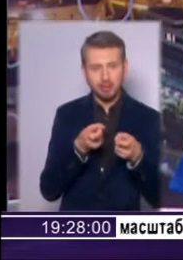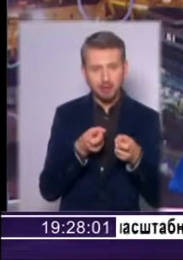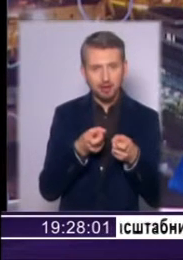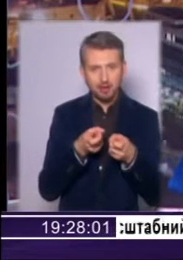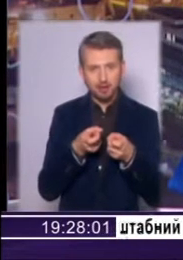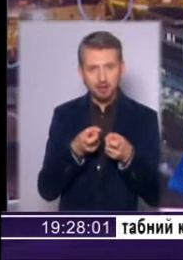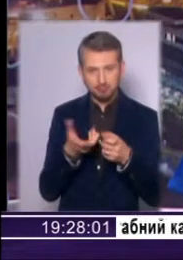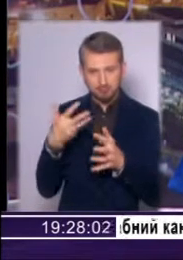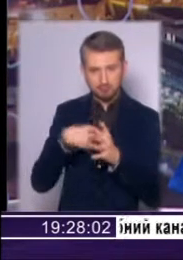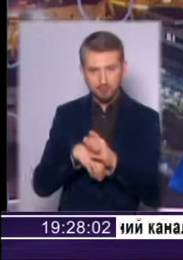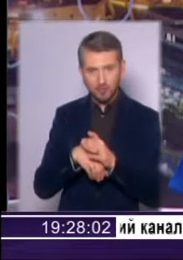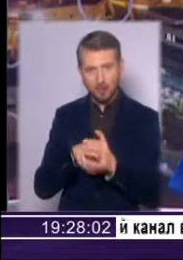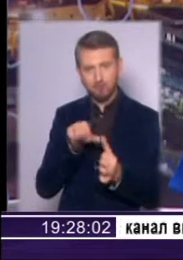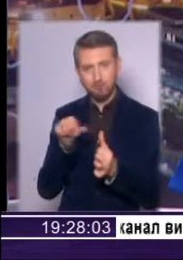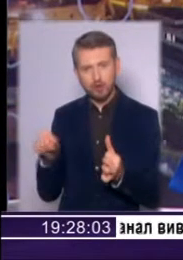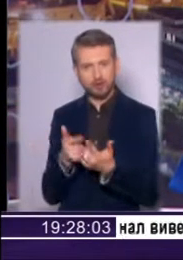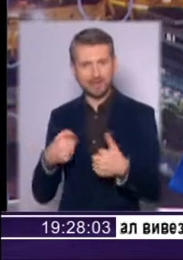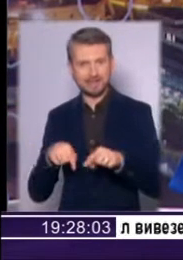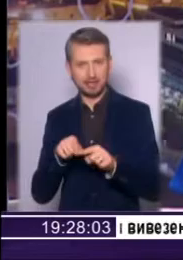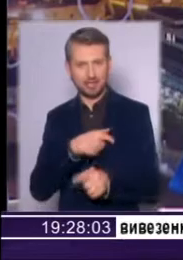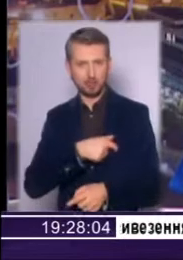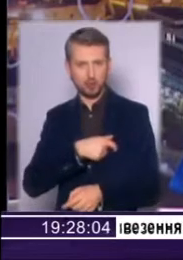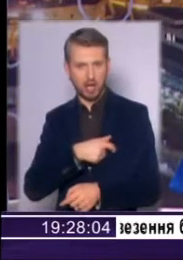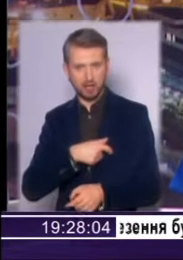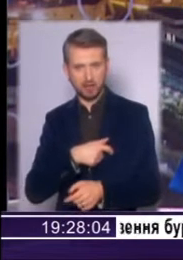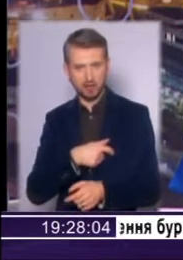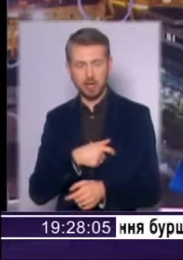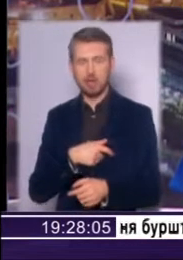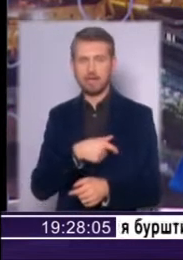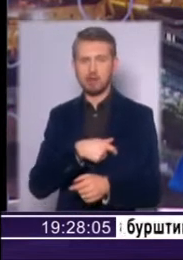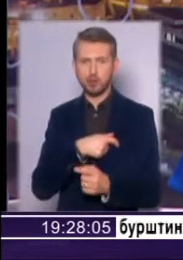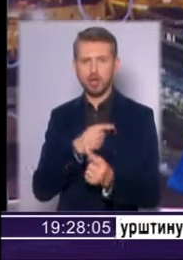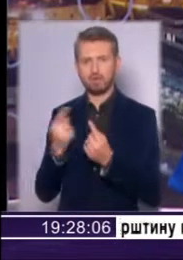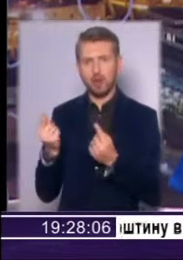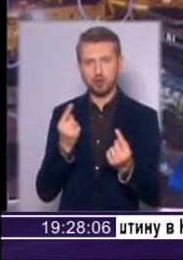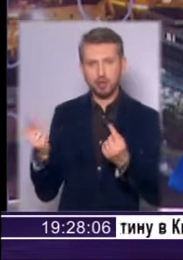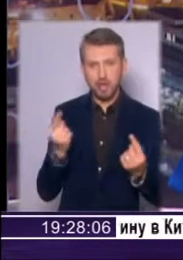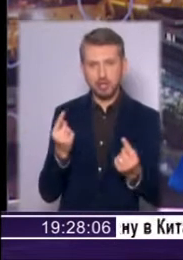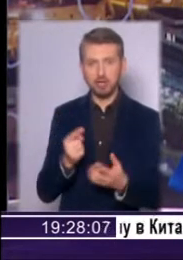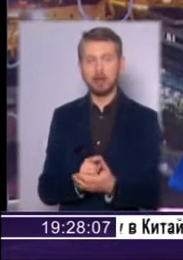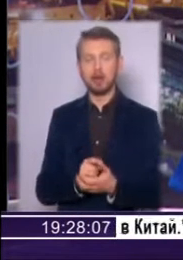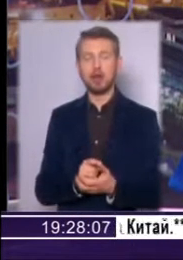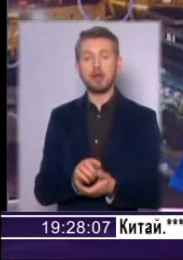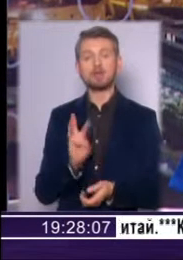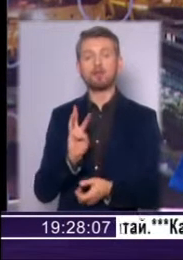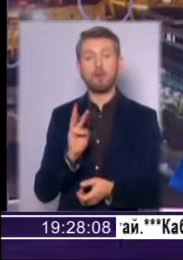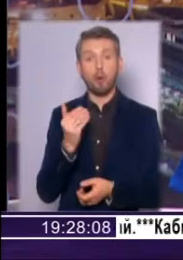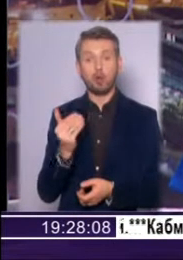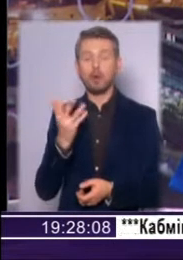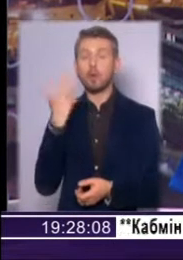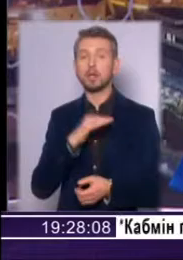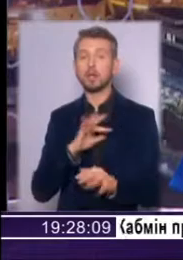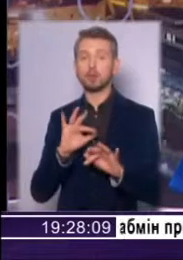лав позафракційних. Позафракційних депутатів, депутатів-мажоритарників. Всеукраїнське об'єднання «Свобода», коли